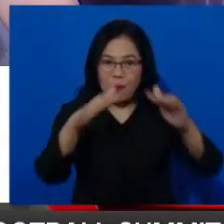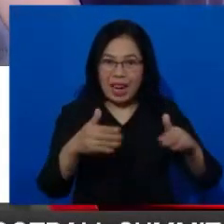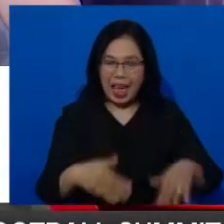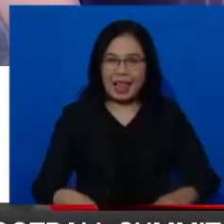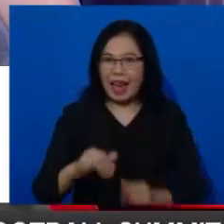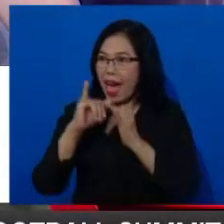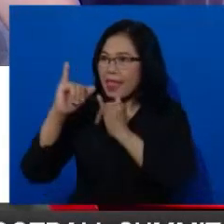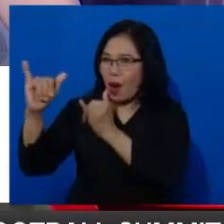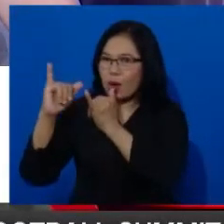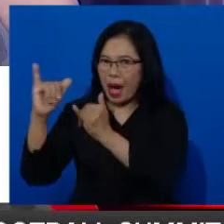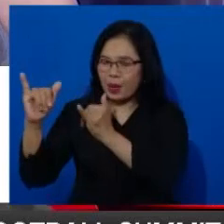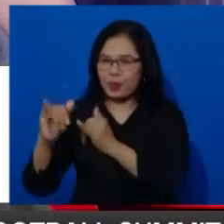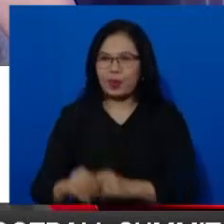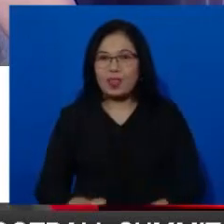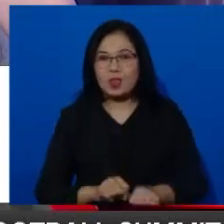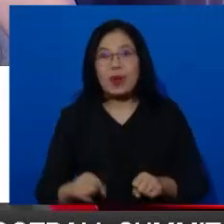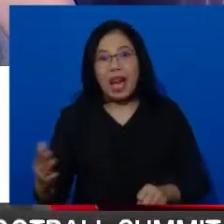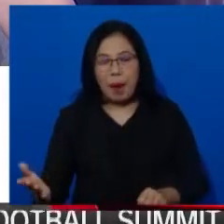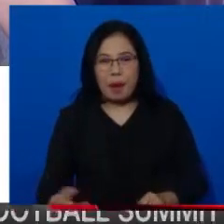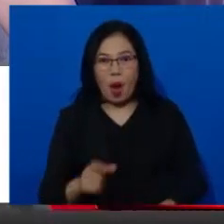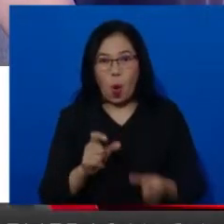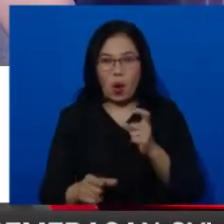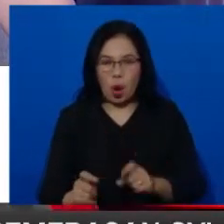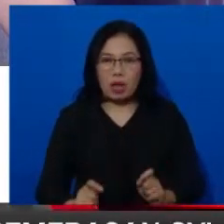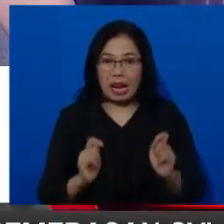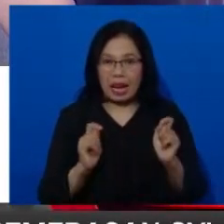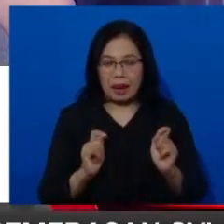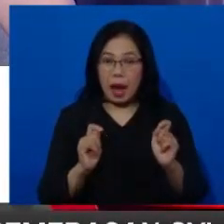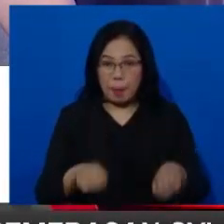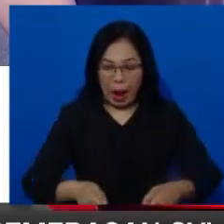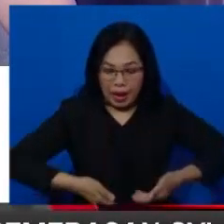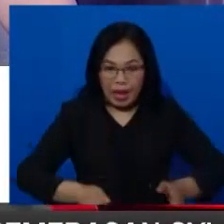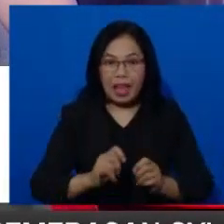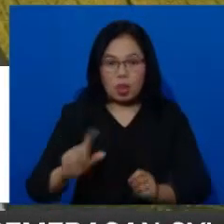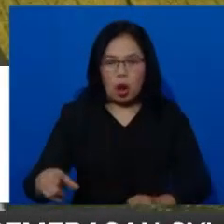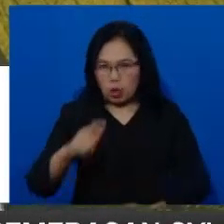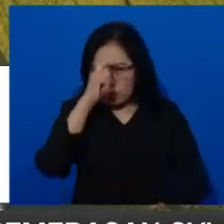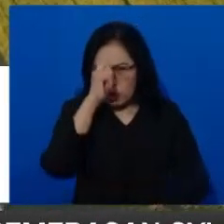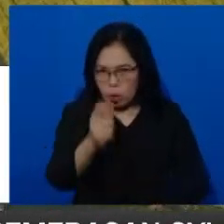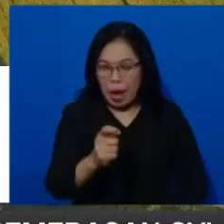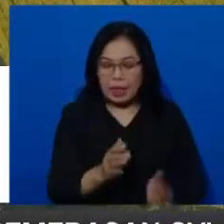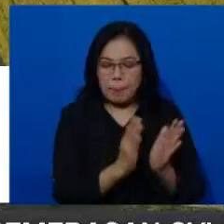lebih cepat, pengguna jalan tol diminta untuk mematuhi batas kecepatan.